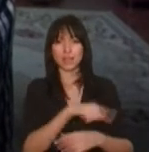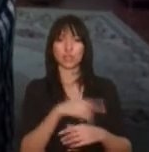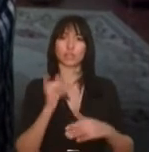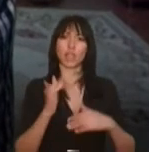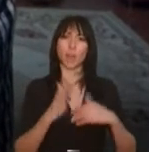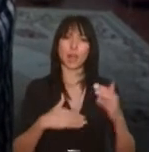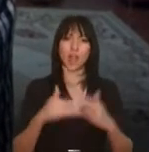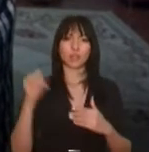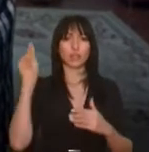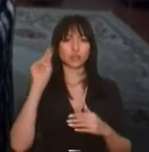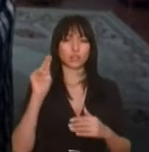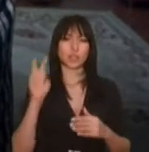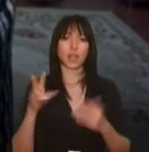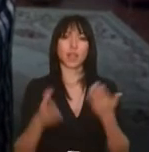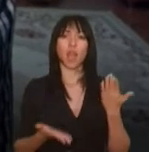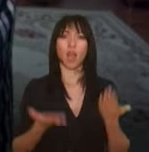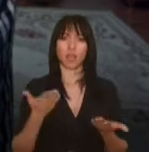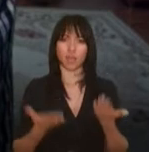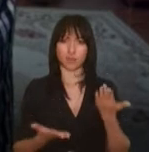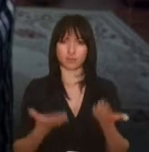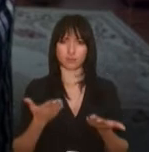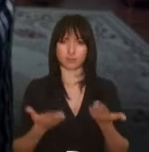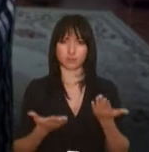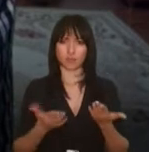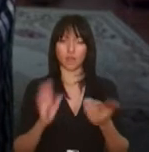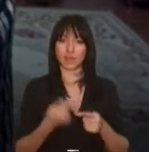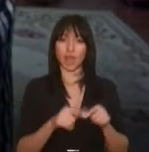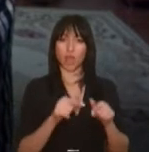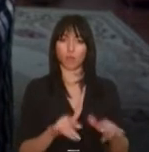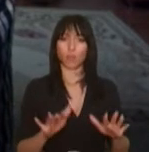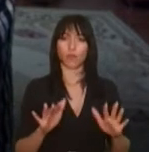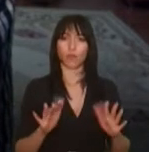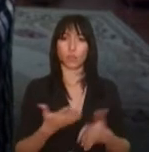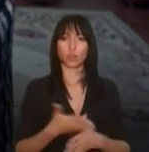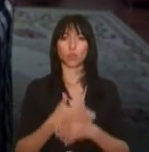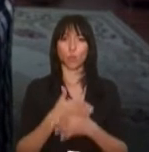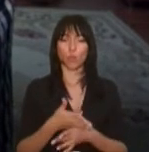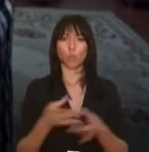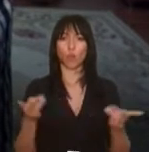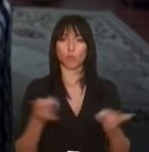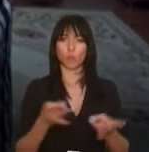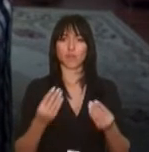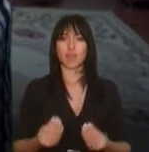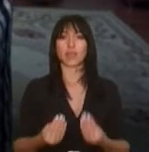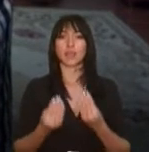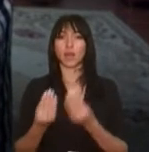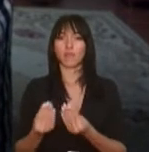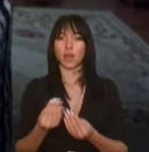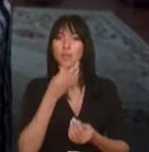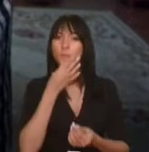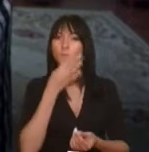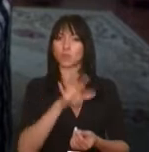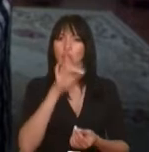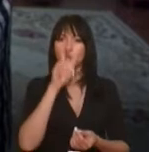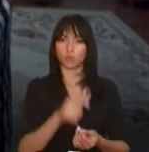мережах. Але в даному випадку допомогу повинна надавати будь-яка людина, яка